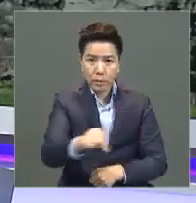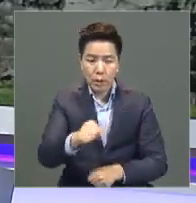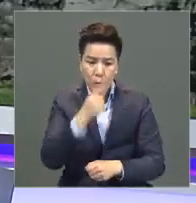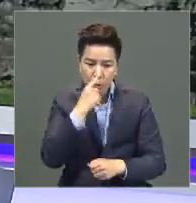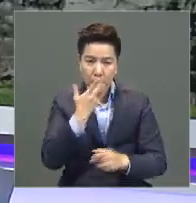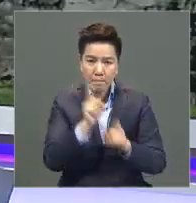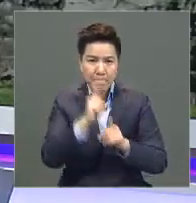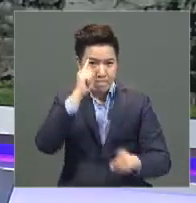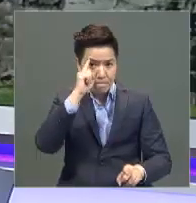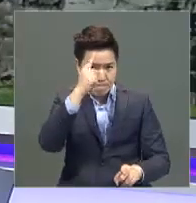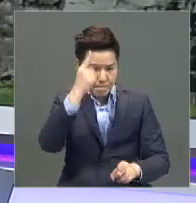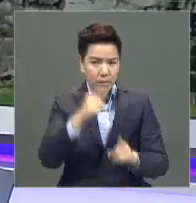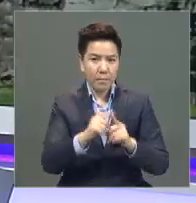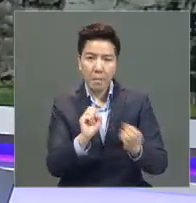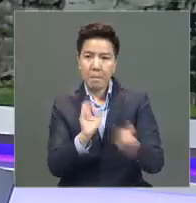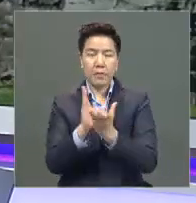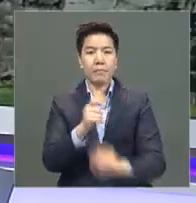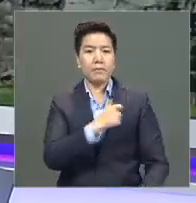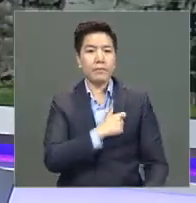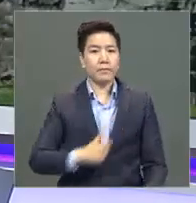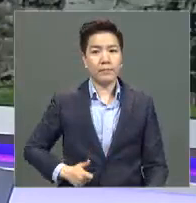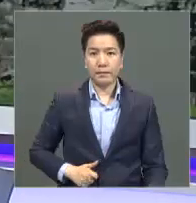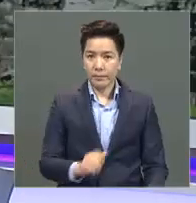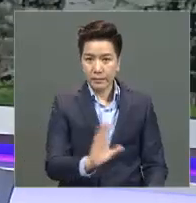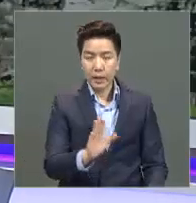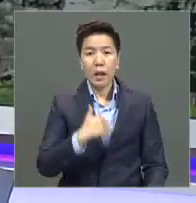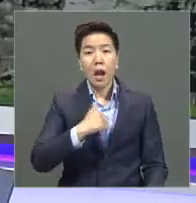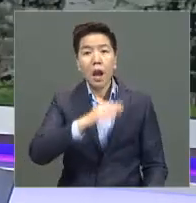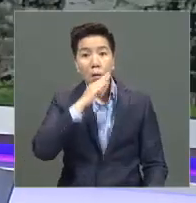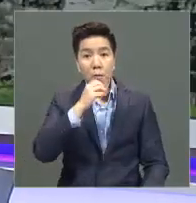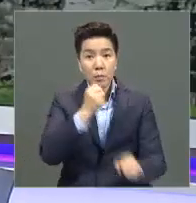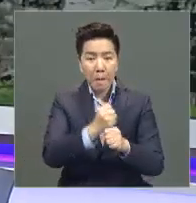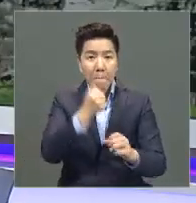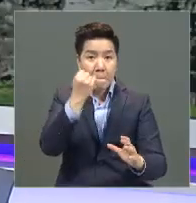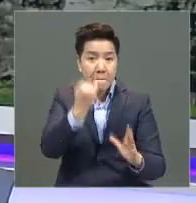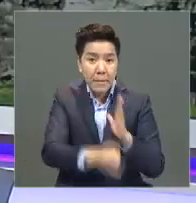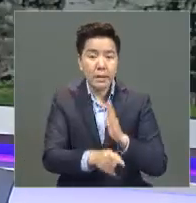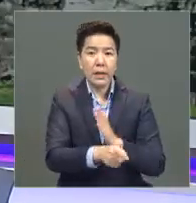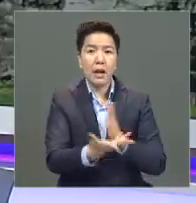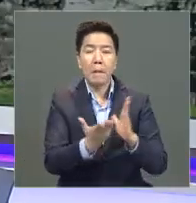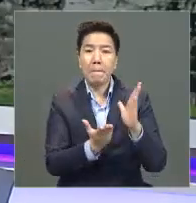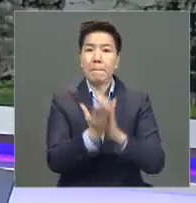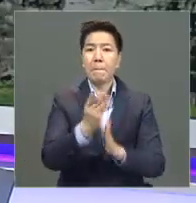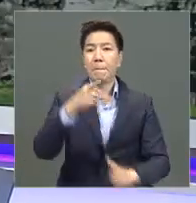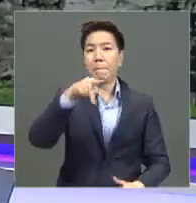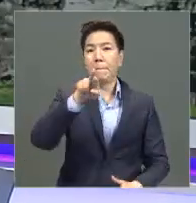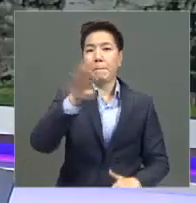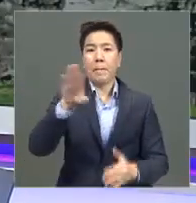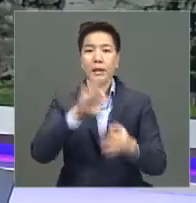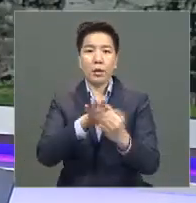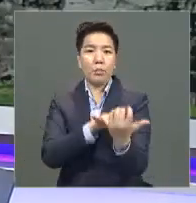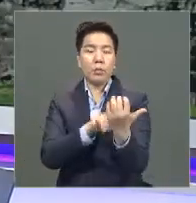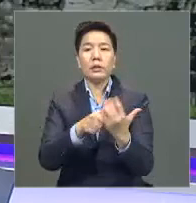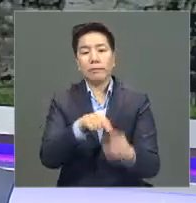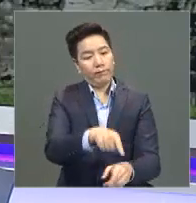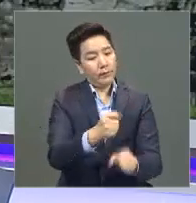นุมอย่างเศร้าสันนะคะแล้วก็อย่าก้าวล่วงสถาบันโดยหากมีการทำความผิดโดยเฉพาะผ่านพรบคอมพิวเตอร์เนี่ยก็